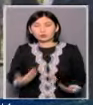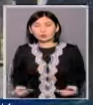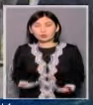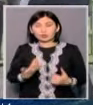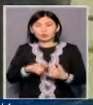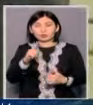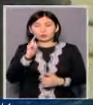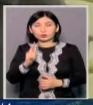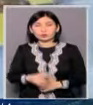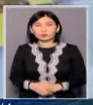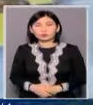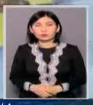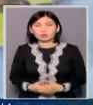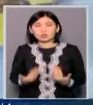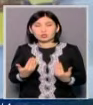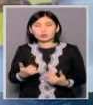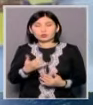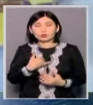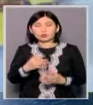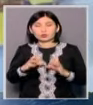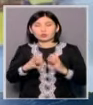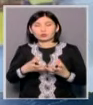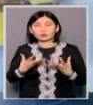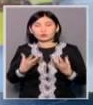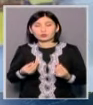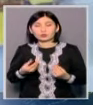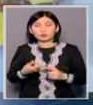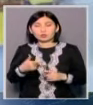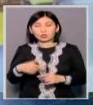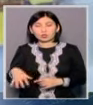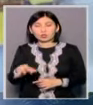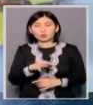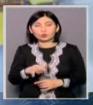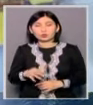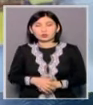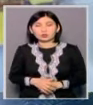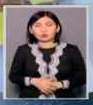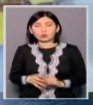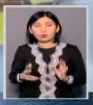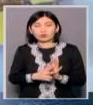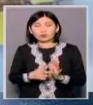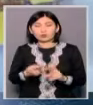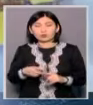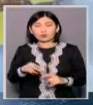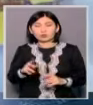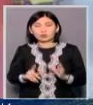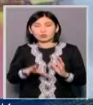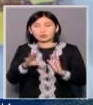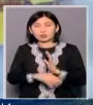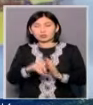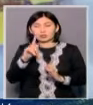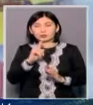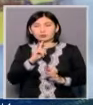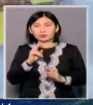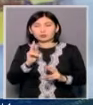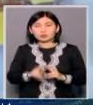среди молодежи. Сегодня у нас Всемирный день здоровья проводит Атырауская область. По 8 видам у нас в марте в конце начался.